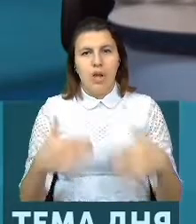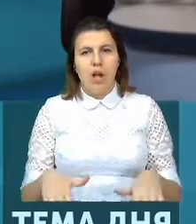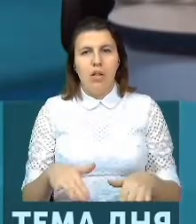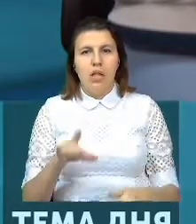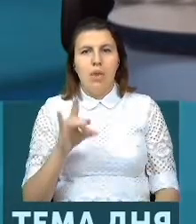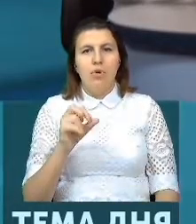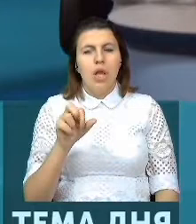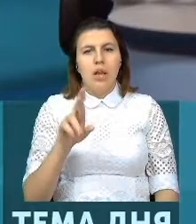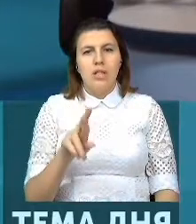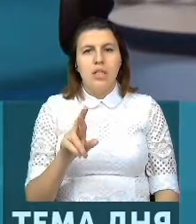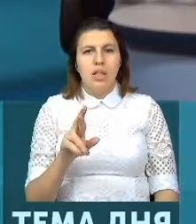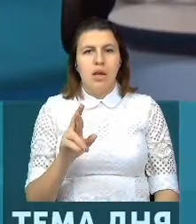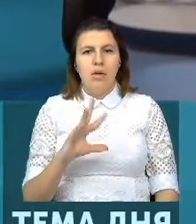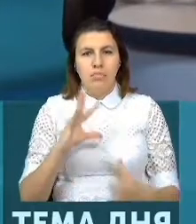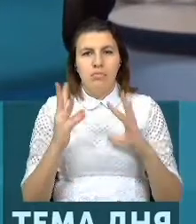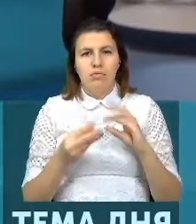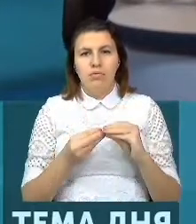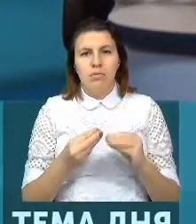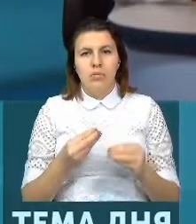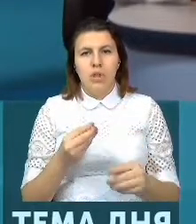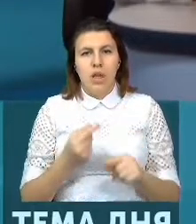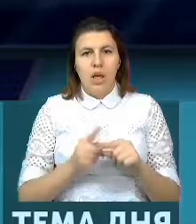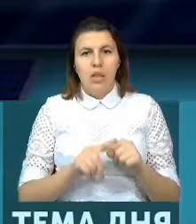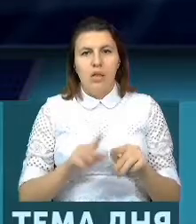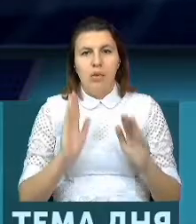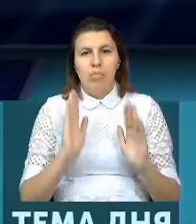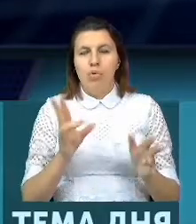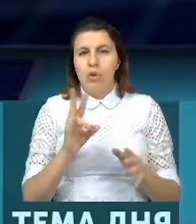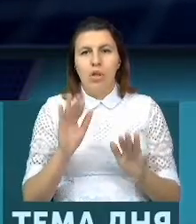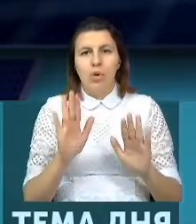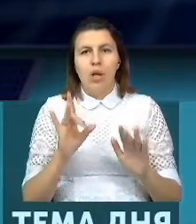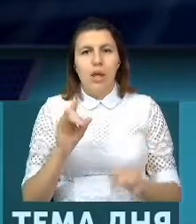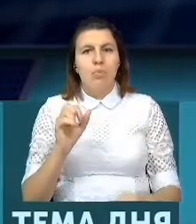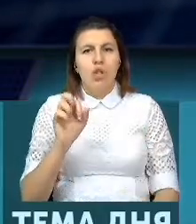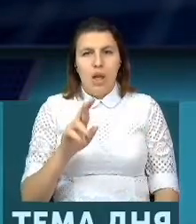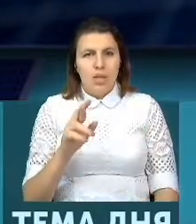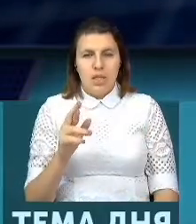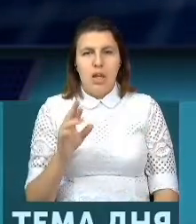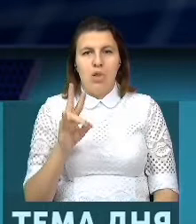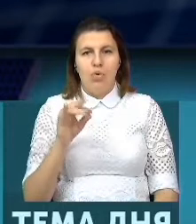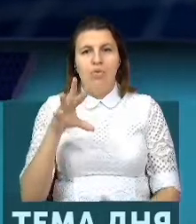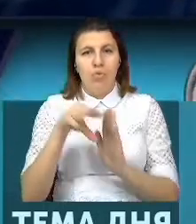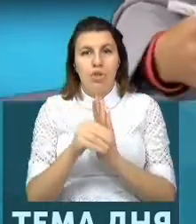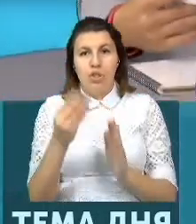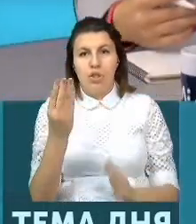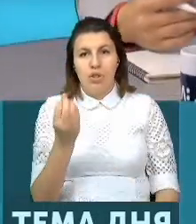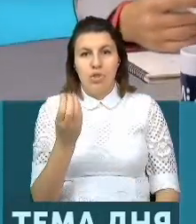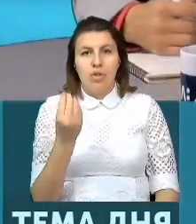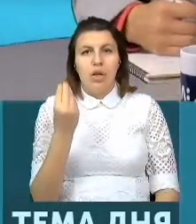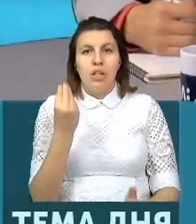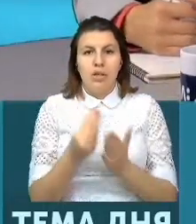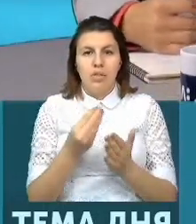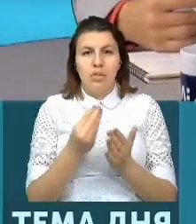числі? Конечно, это будет не только репутационные втраты. Вы же не забывайте, что туда вложены деньги грантодателей,